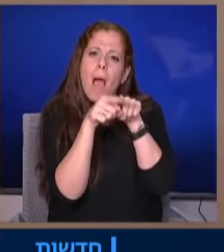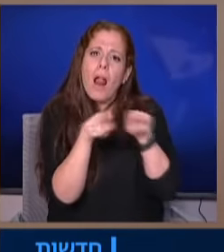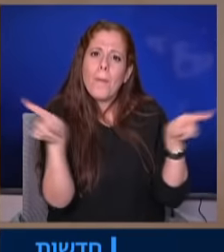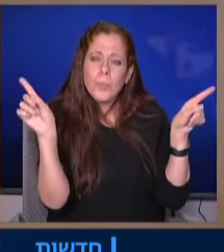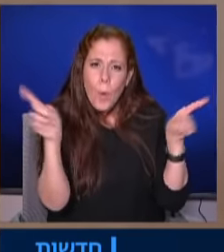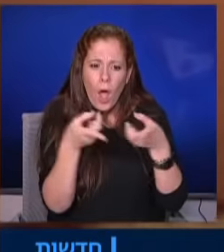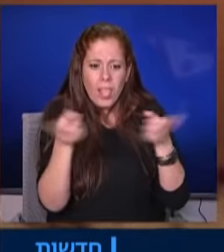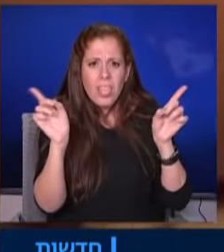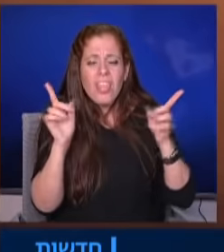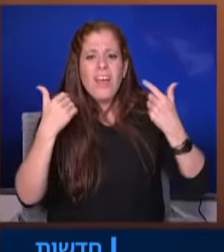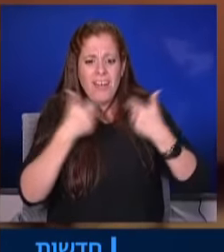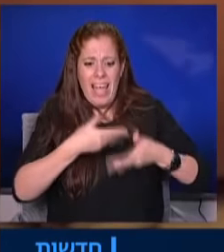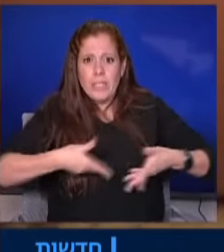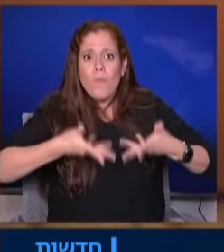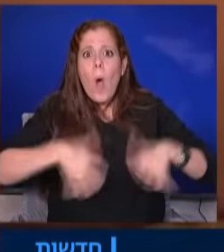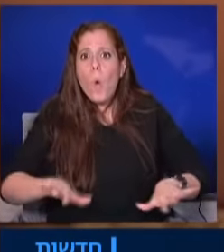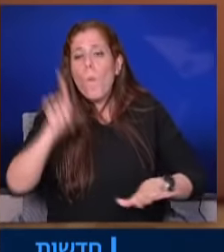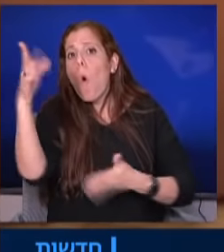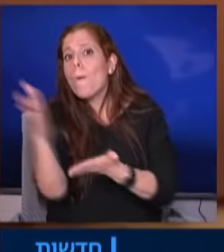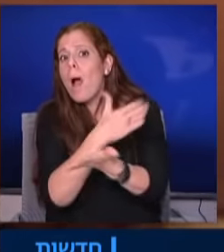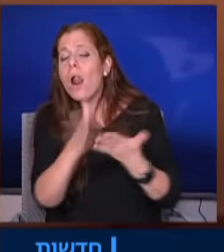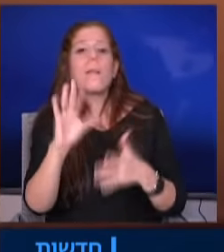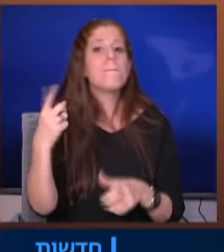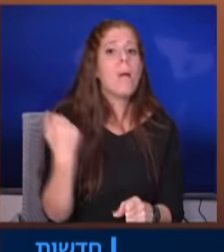גוף ערום, מה הוא יעשה, מה הוא יגיד,